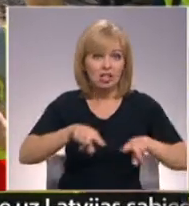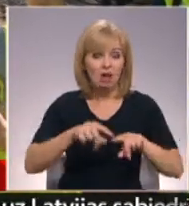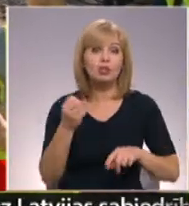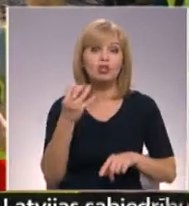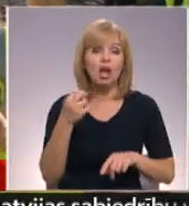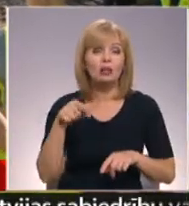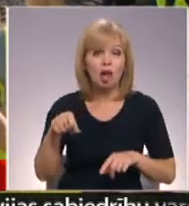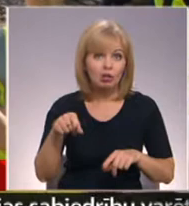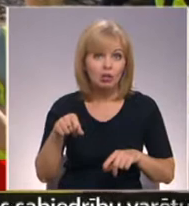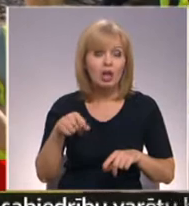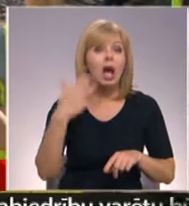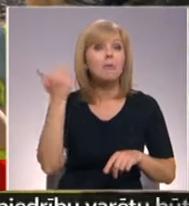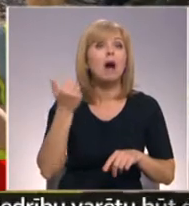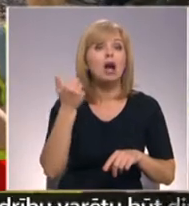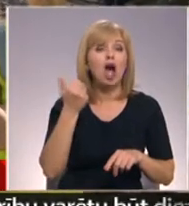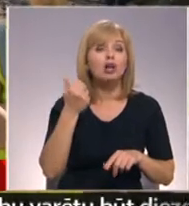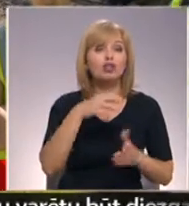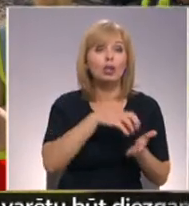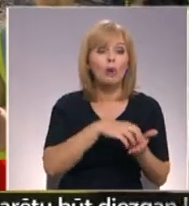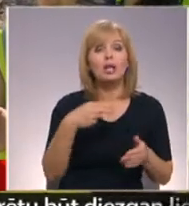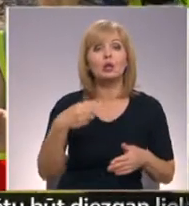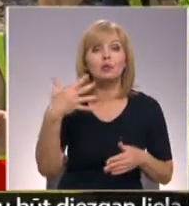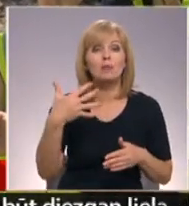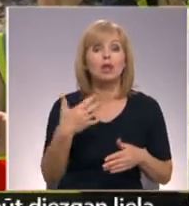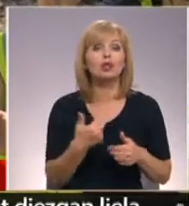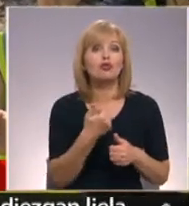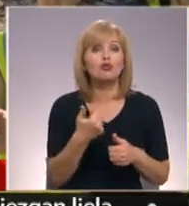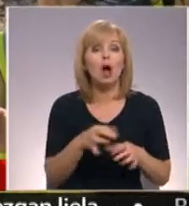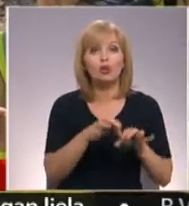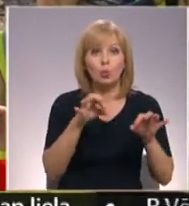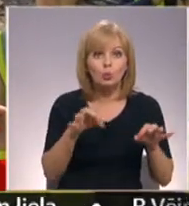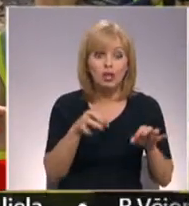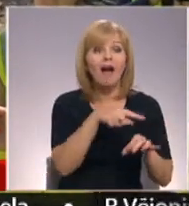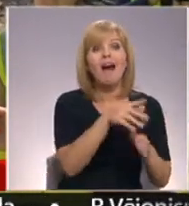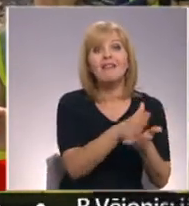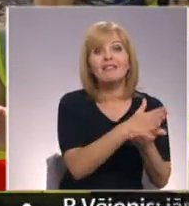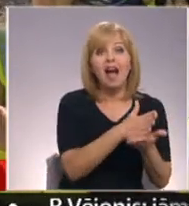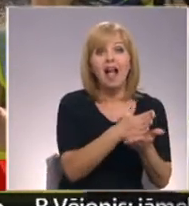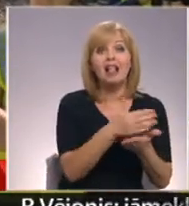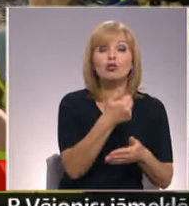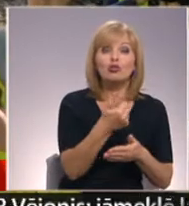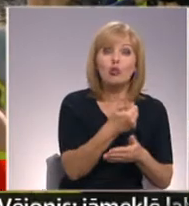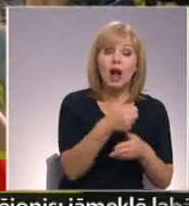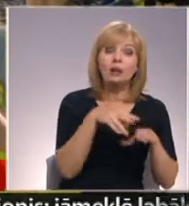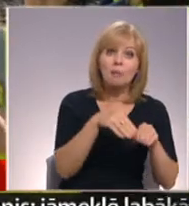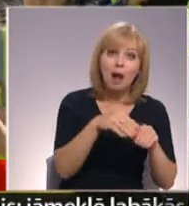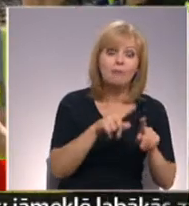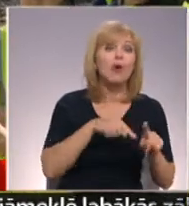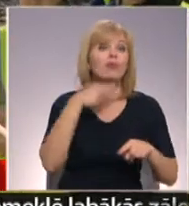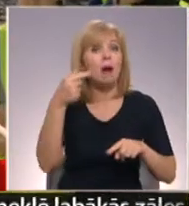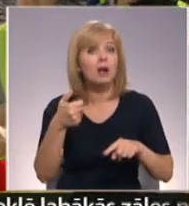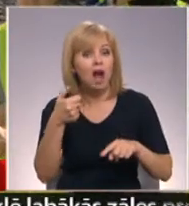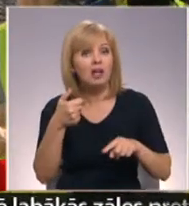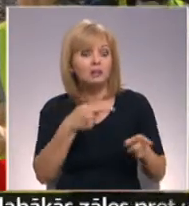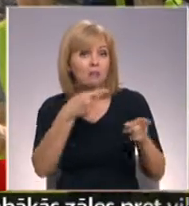ir pārējoši objekti no pagājušā gada. 25 tilti tiek uzsākt šogad. Daļa no tiem mēs pabeigsim šogad, daļa pāries uz nākamo gadu. Un šis